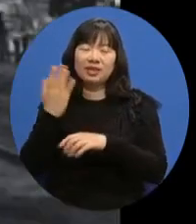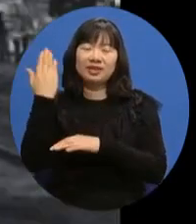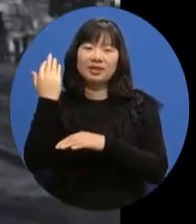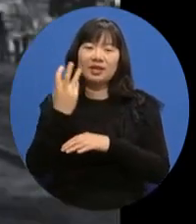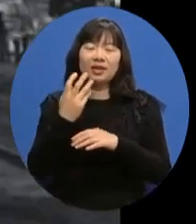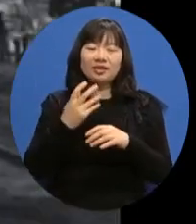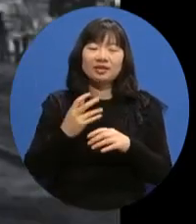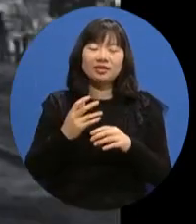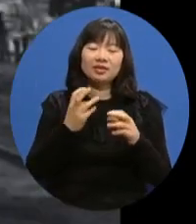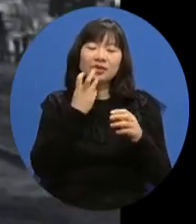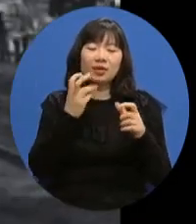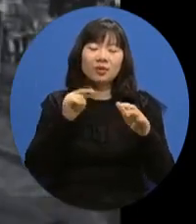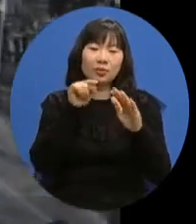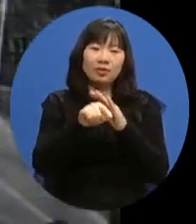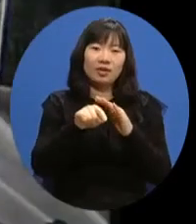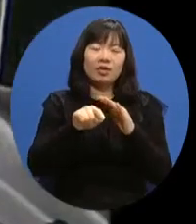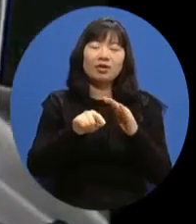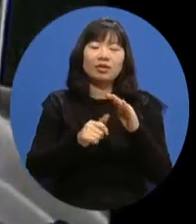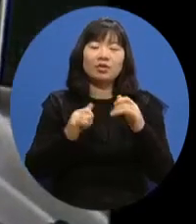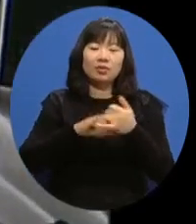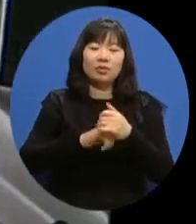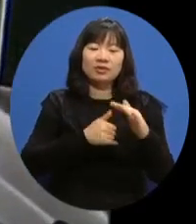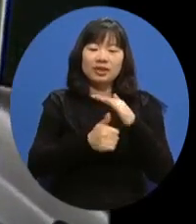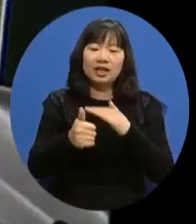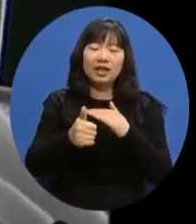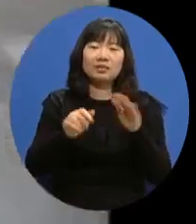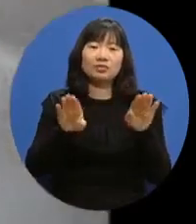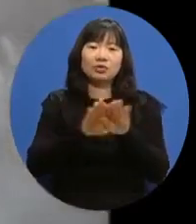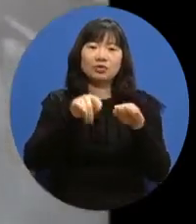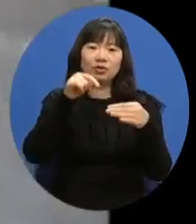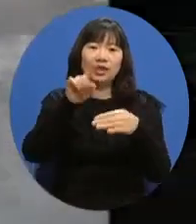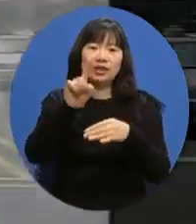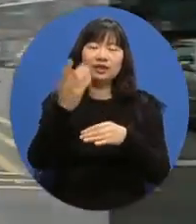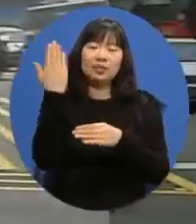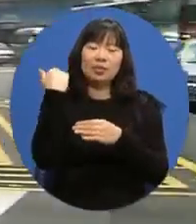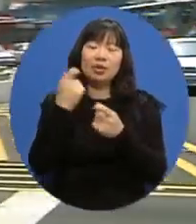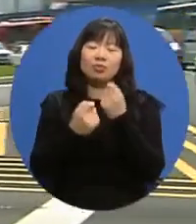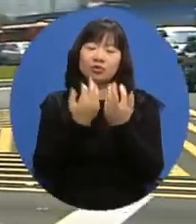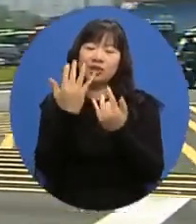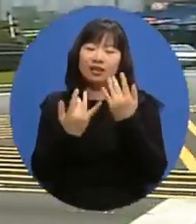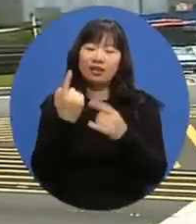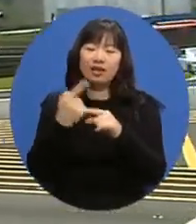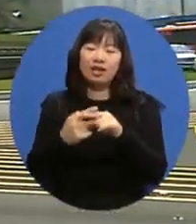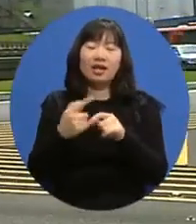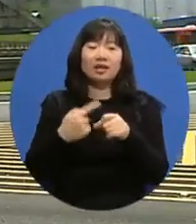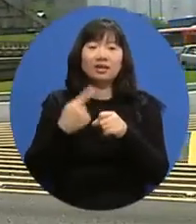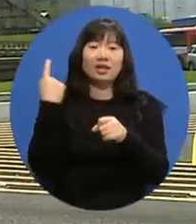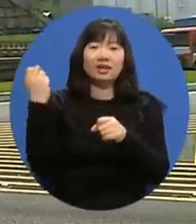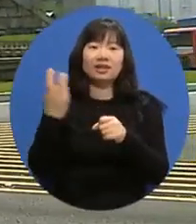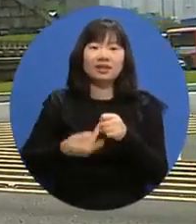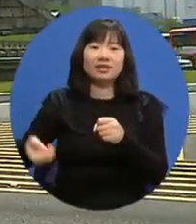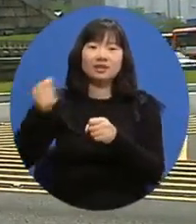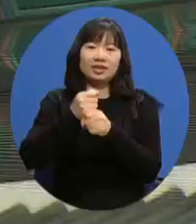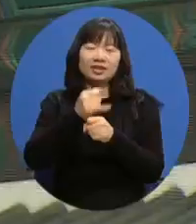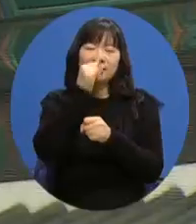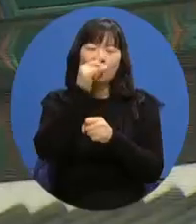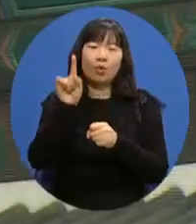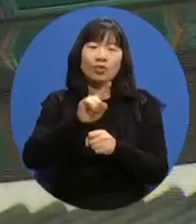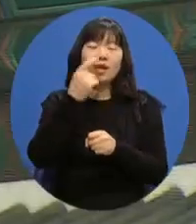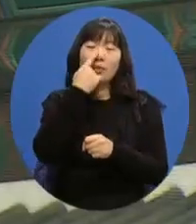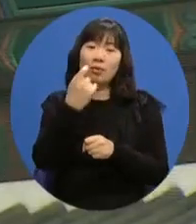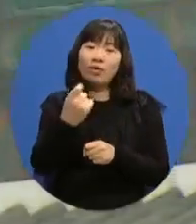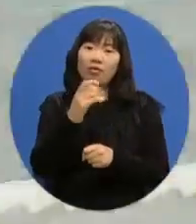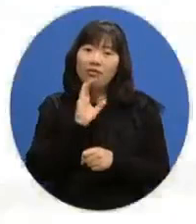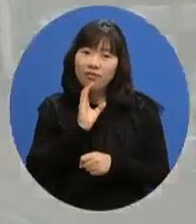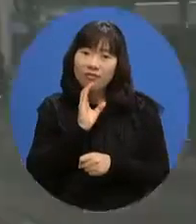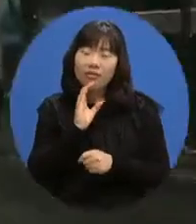꼭 지나가야 하는 문 중에 하나였는데 몇 년 전 불에 탔다가 지난해 다시 지은 거야. 어때, 멋지지?